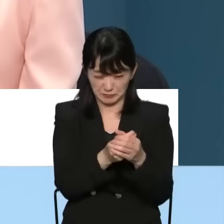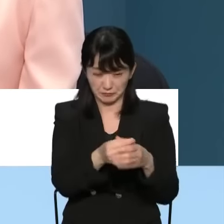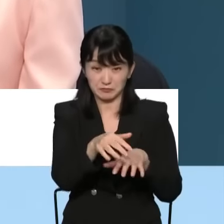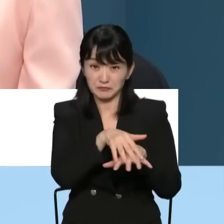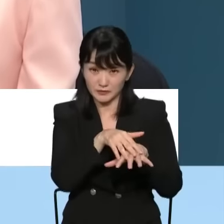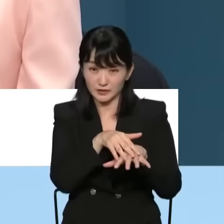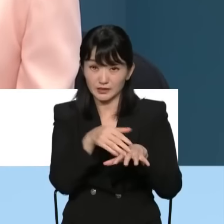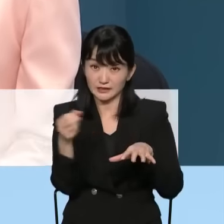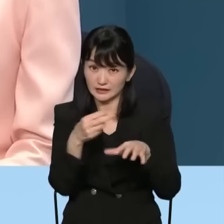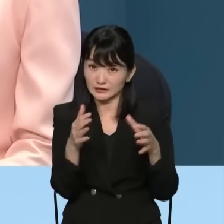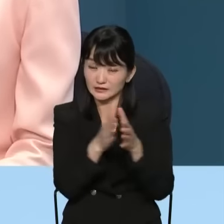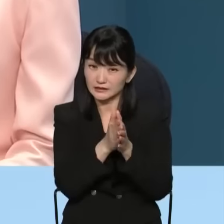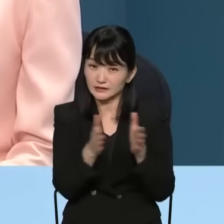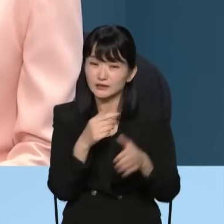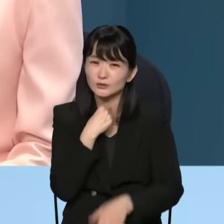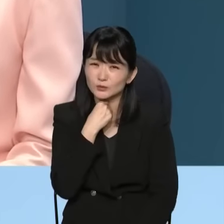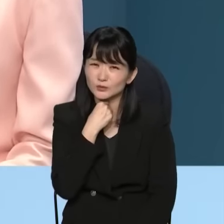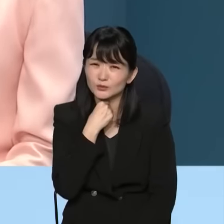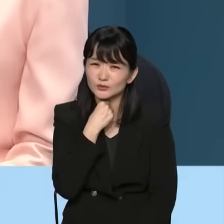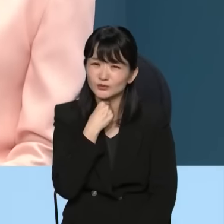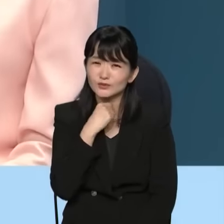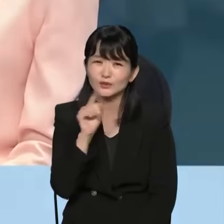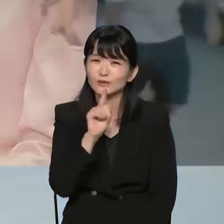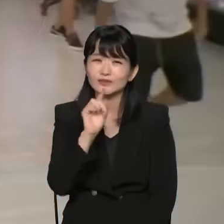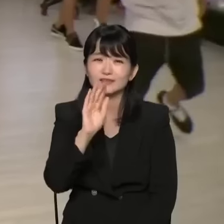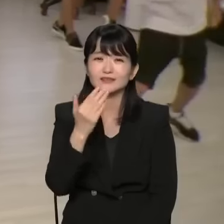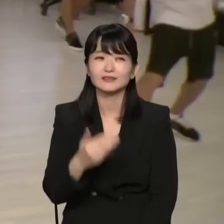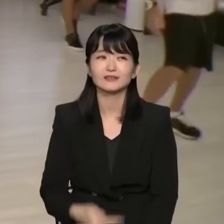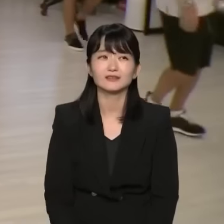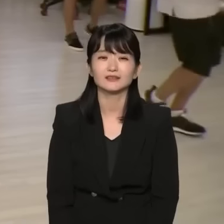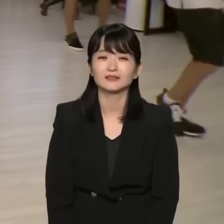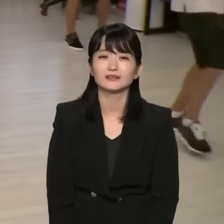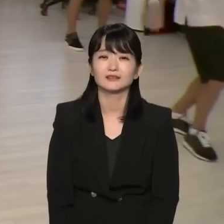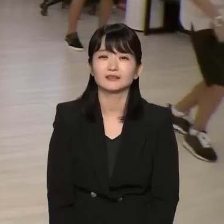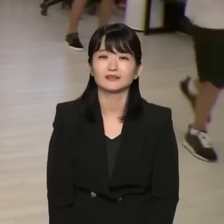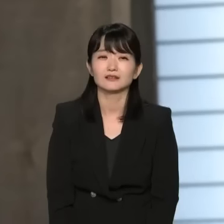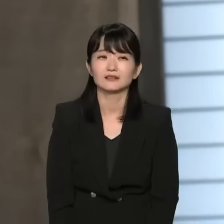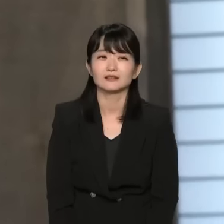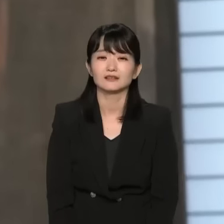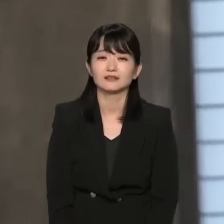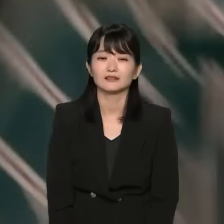소망도 있다고 하셨는데 너무나 있습니다. 어떻게 진행되고 있어요, 그거는?